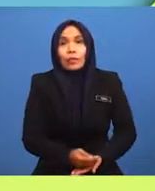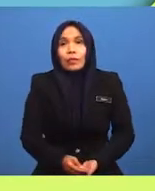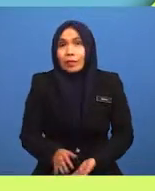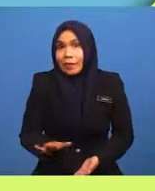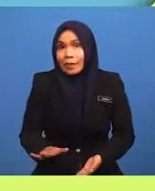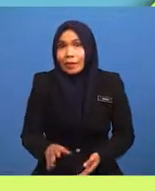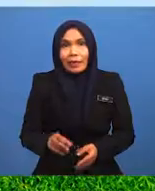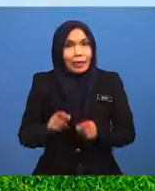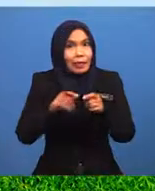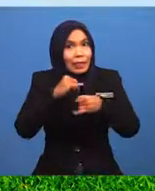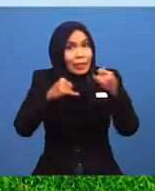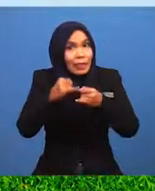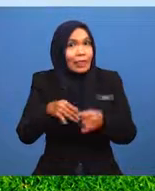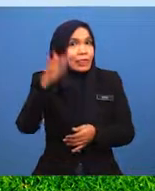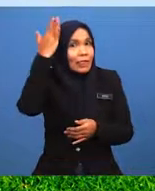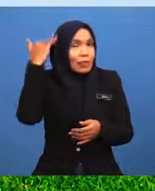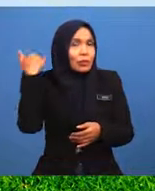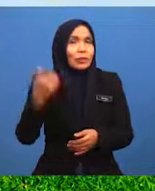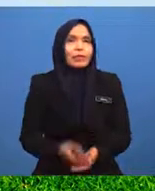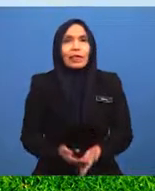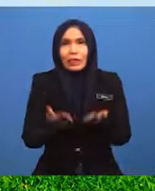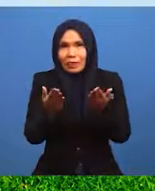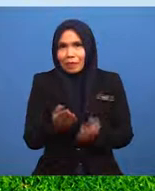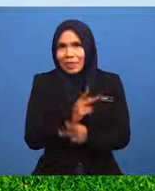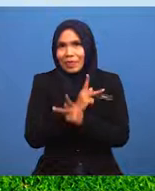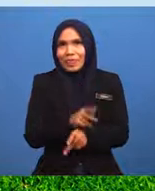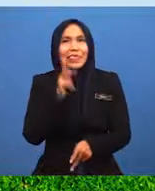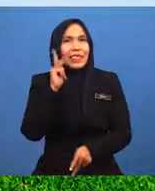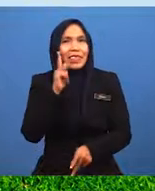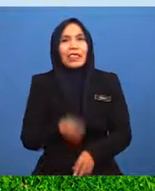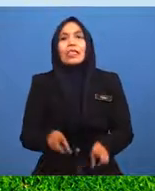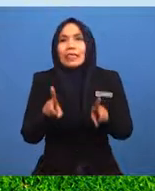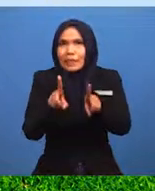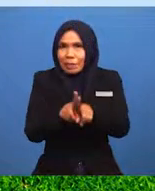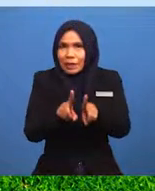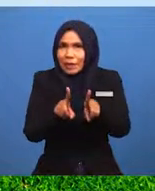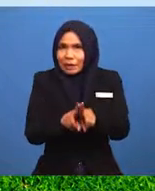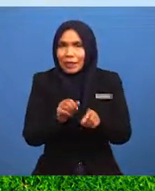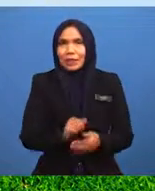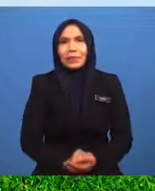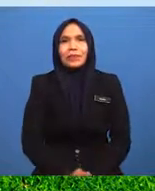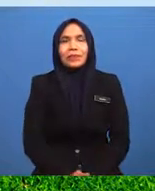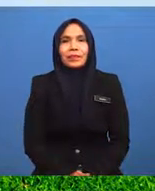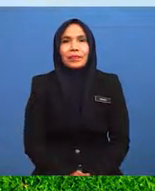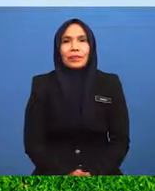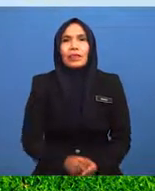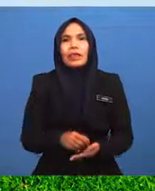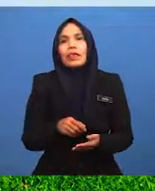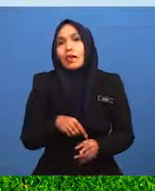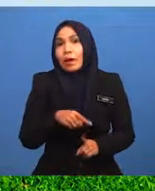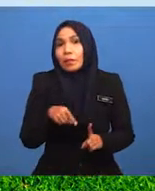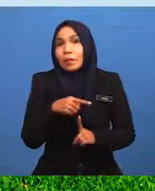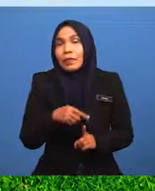adik. Apabila minta pertolongan daripada ahli keluarga, kita perlu